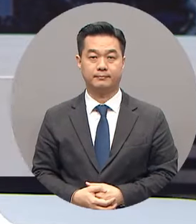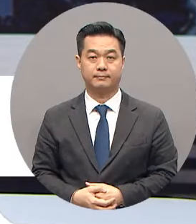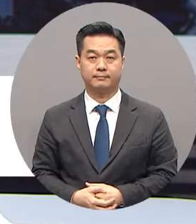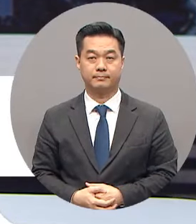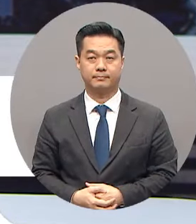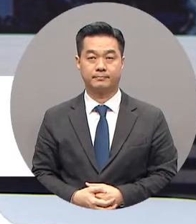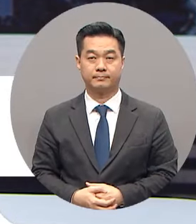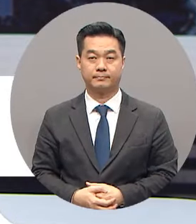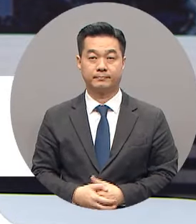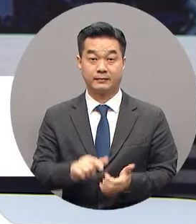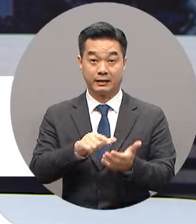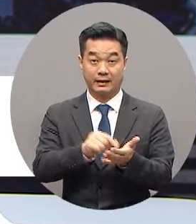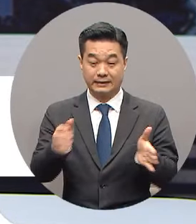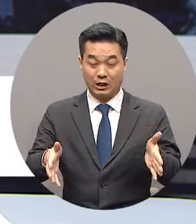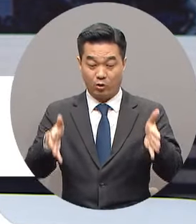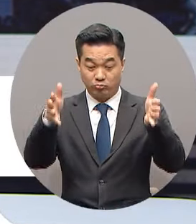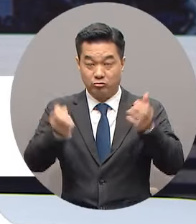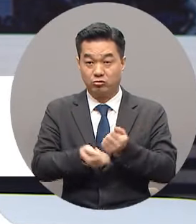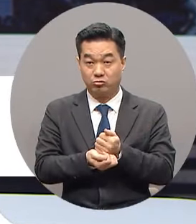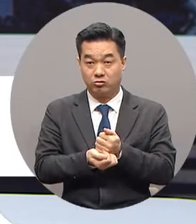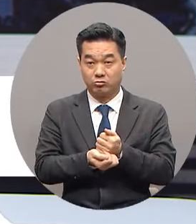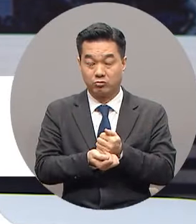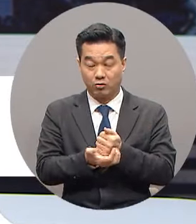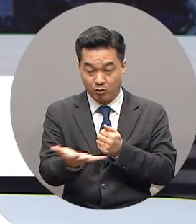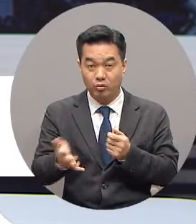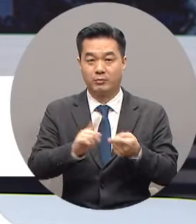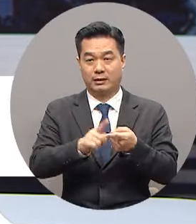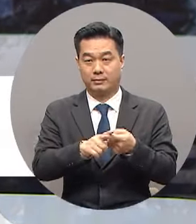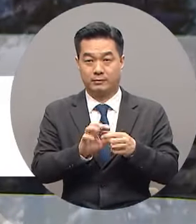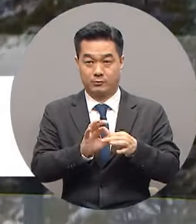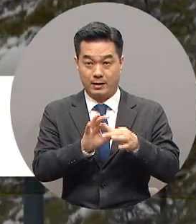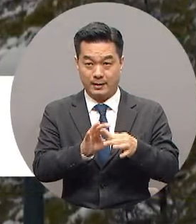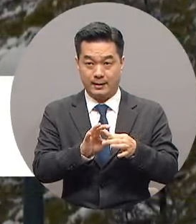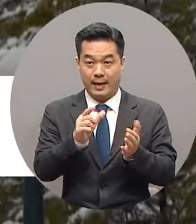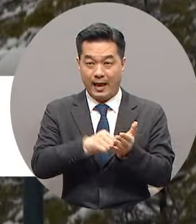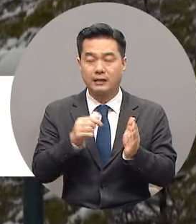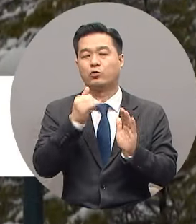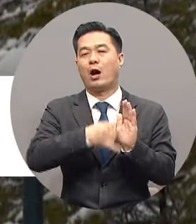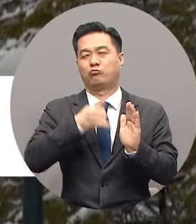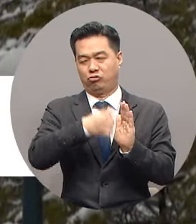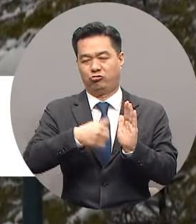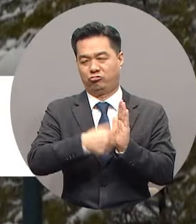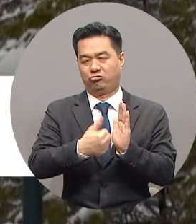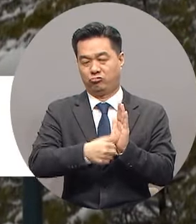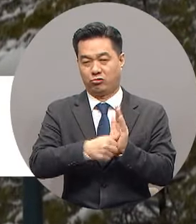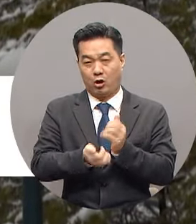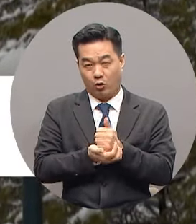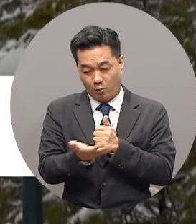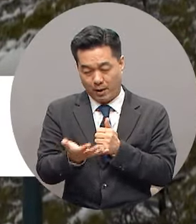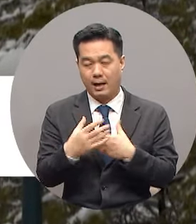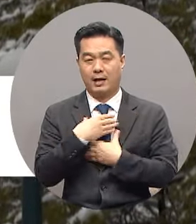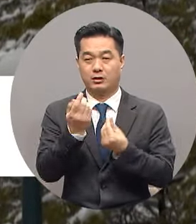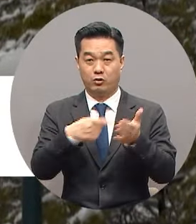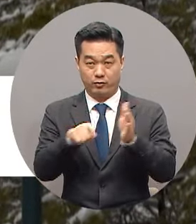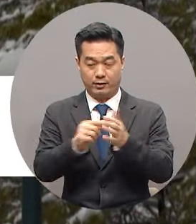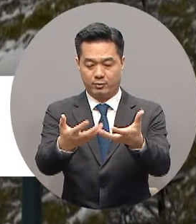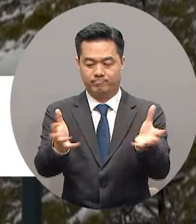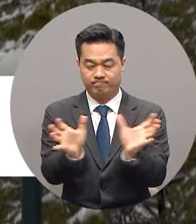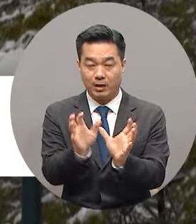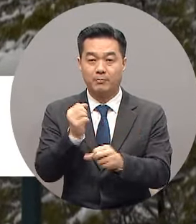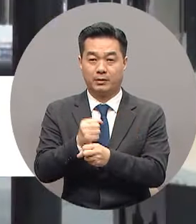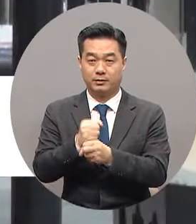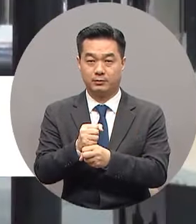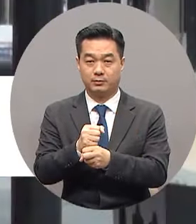핵심 광물 공급만 안정과 다변화를 위해 출범한 핵심 광물 안보 파트너십 회원국들이 포럼을 설립해 비회원